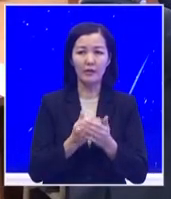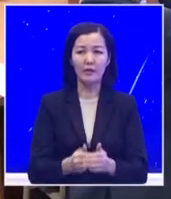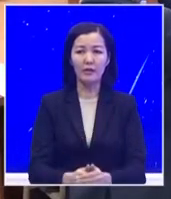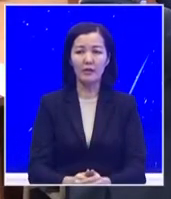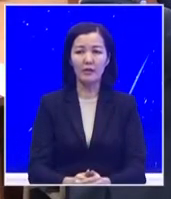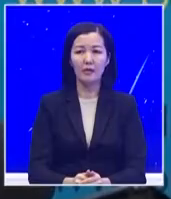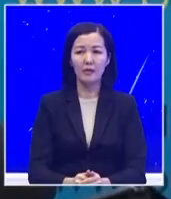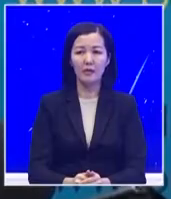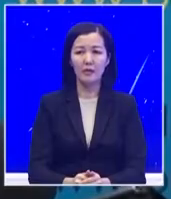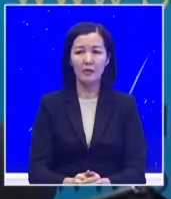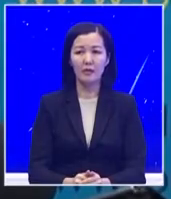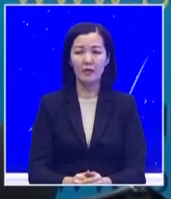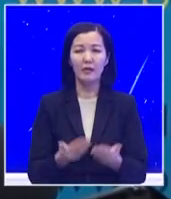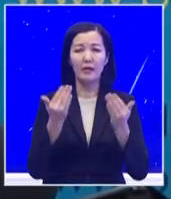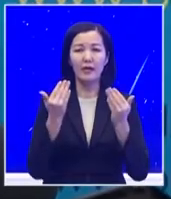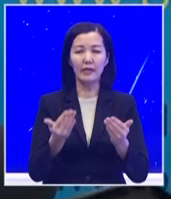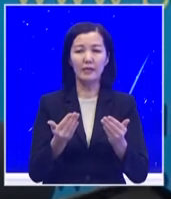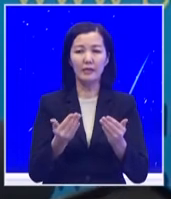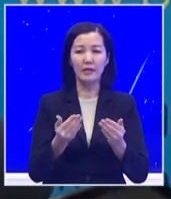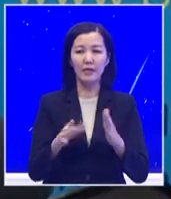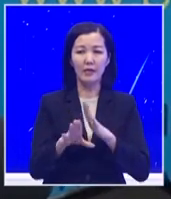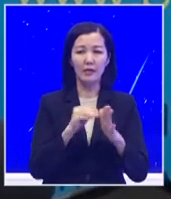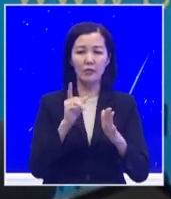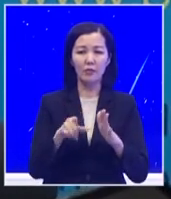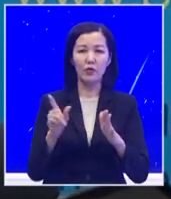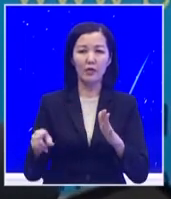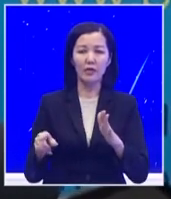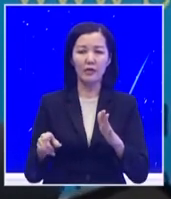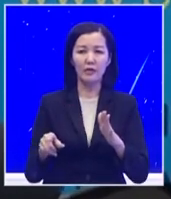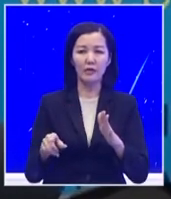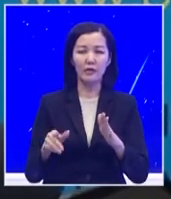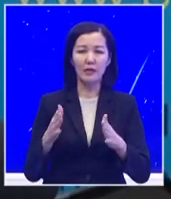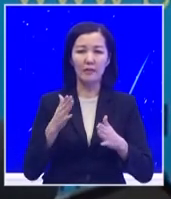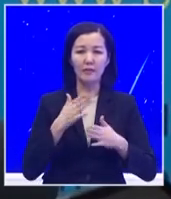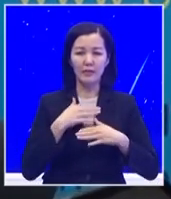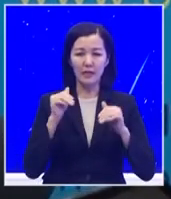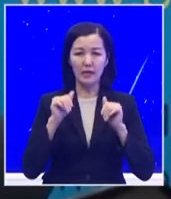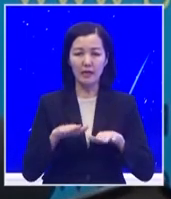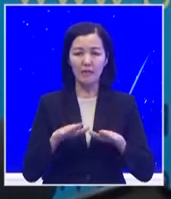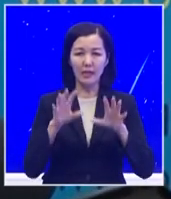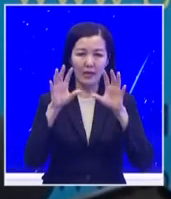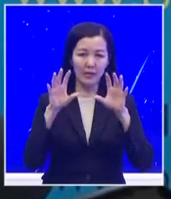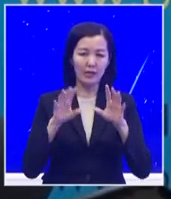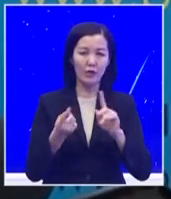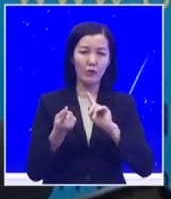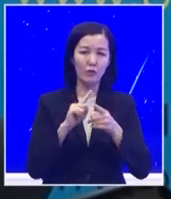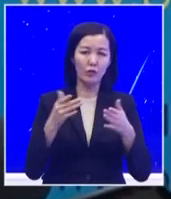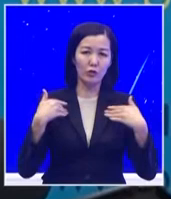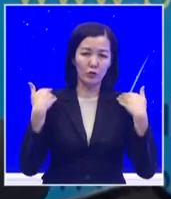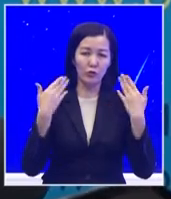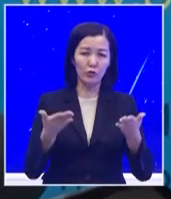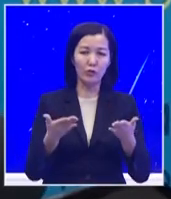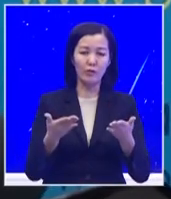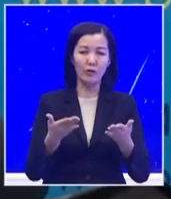Мен жауап берейін. Қазір депутаттардың тарапынан сол біздің қабылданған заңға өзгеріс ұсынылып отыр. Біз оны